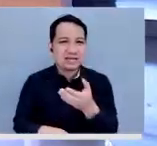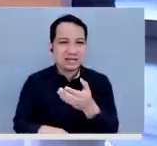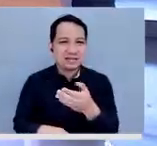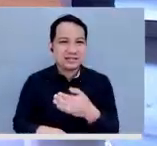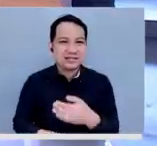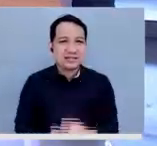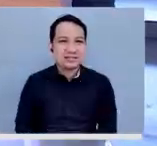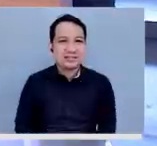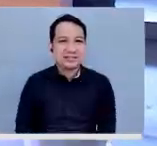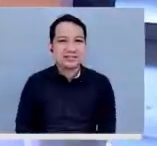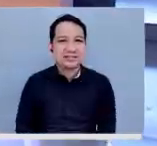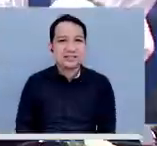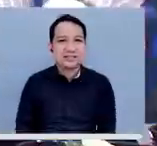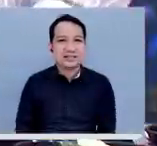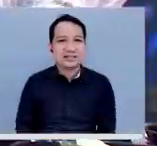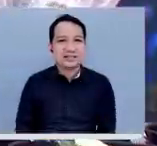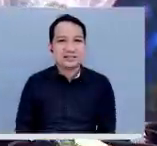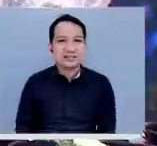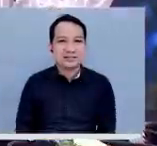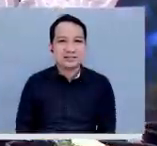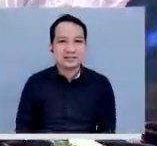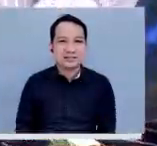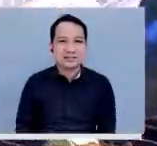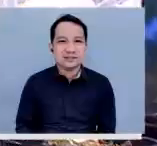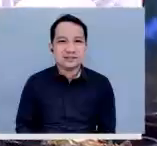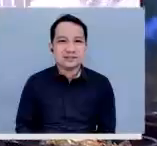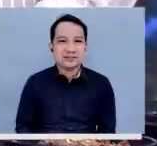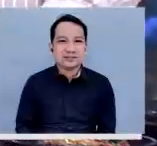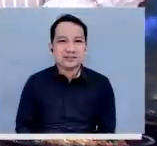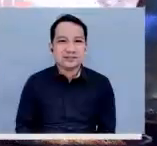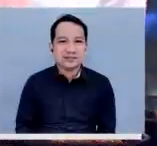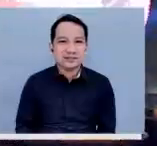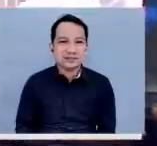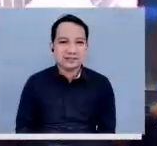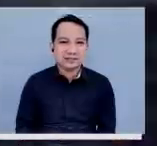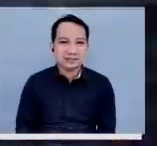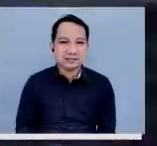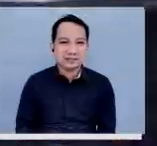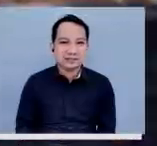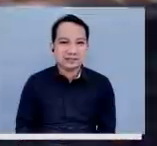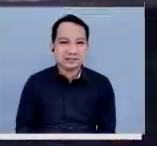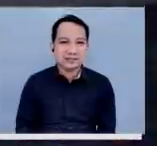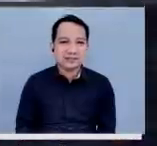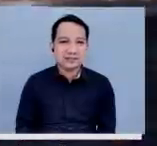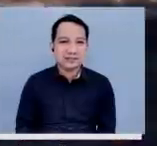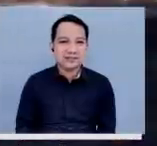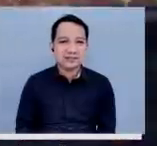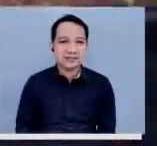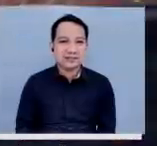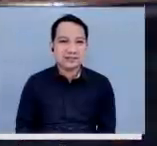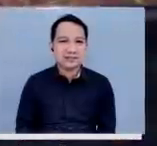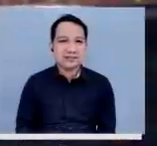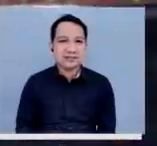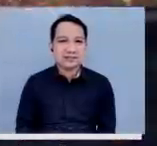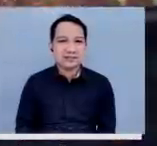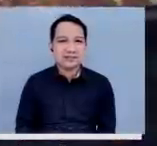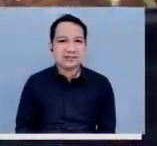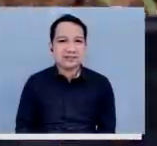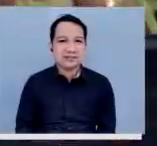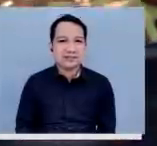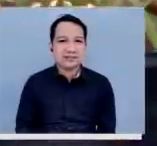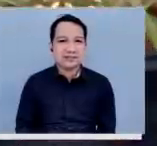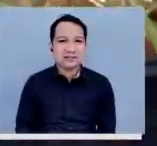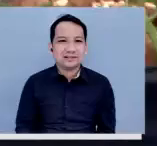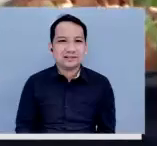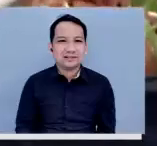Ito po yung gyudobo. Gyudo na adobo style. Ay, gusto ko na yan! Gusto ko yan! Ito ako. This is my jam. Dito ako. Ang sarap